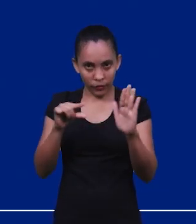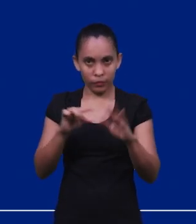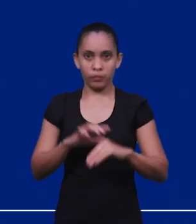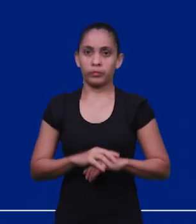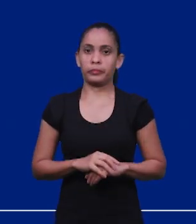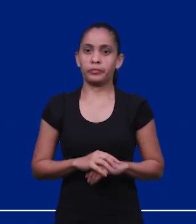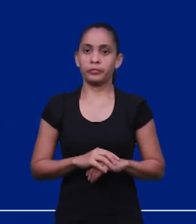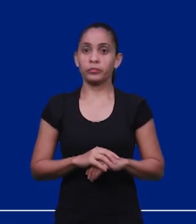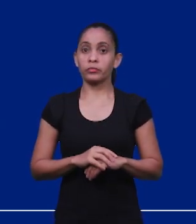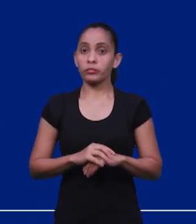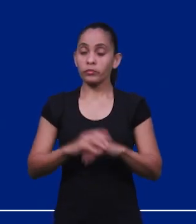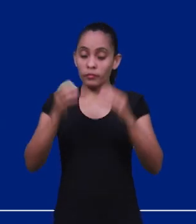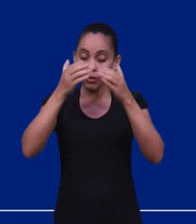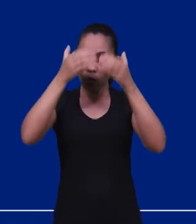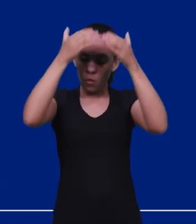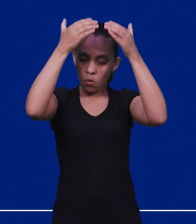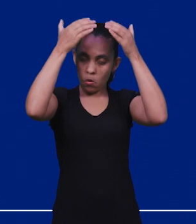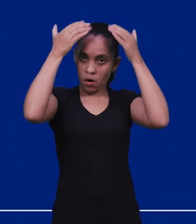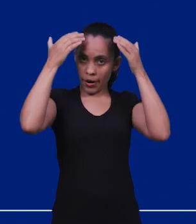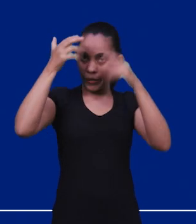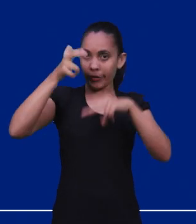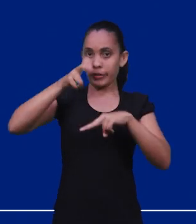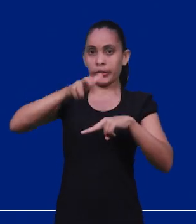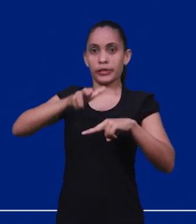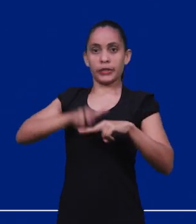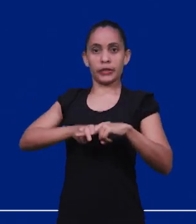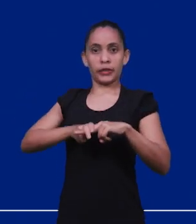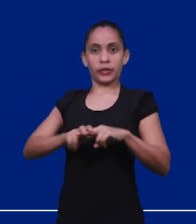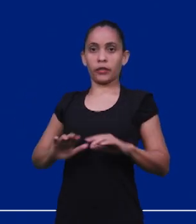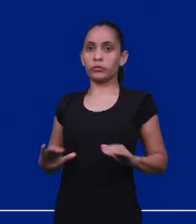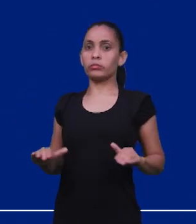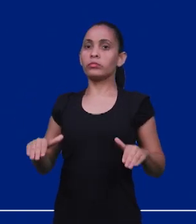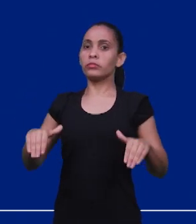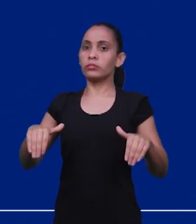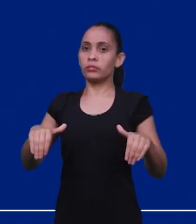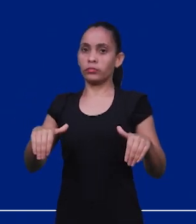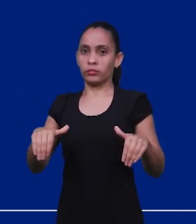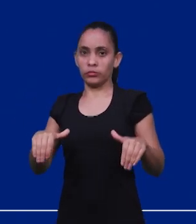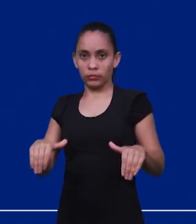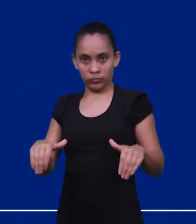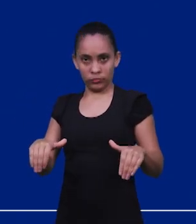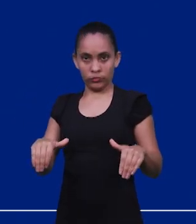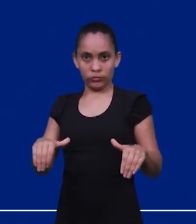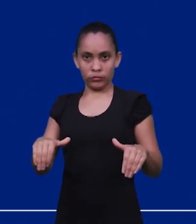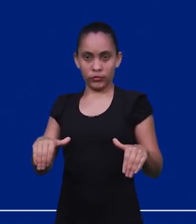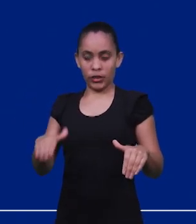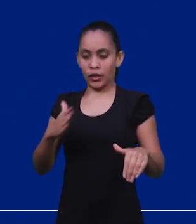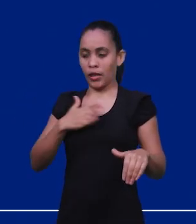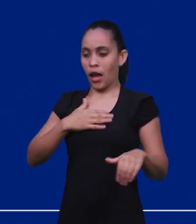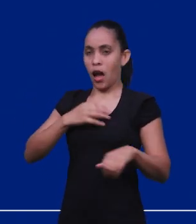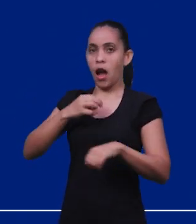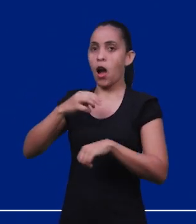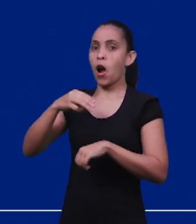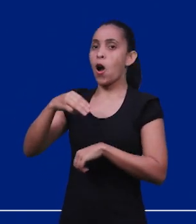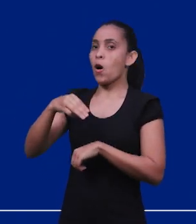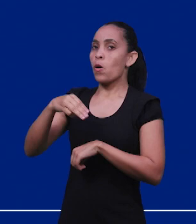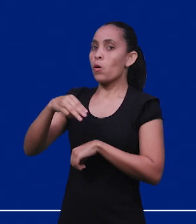pendant que le roi est assis à table, mon art donne son